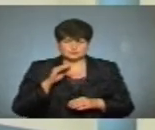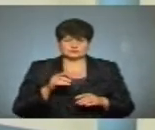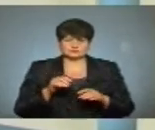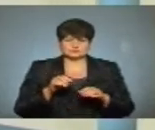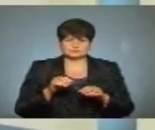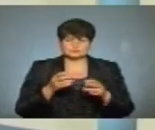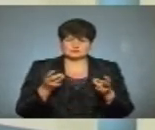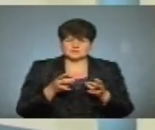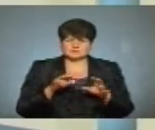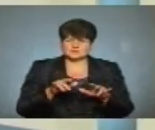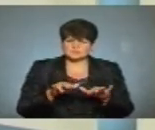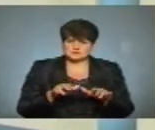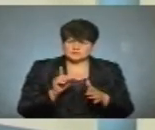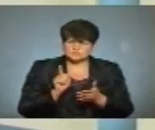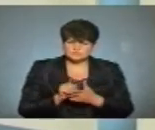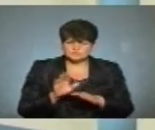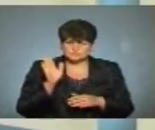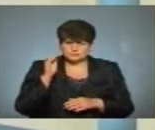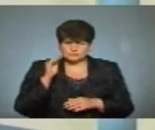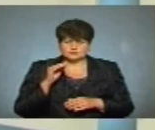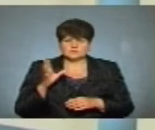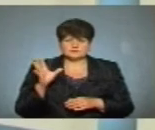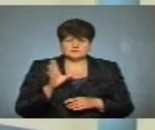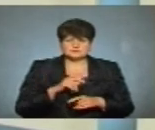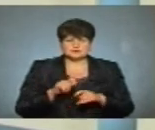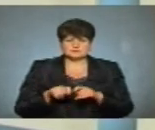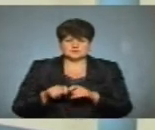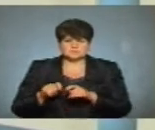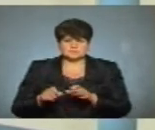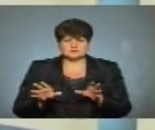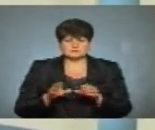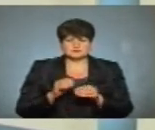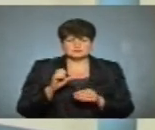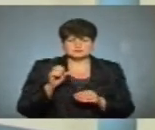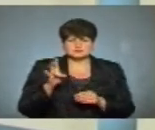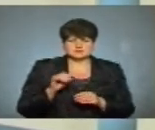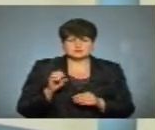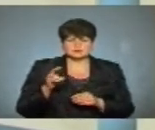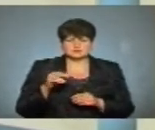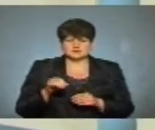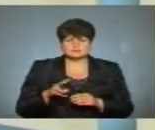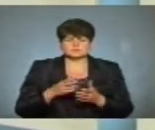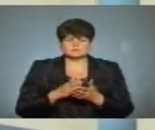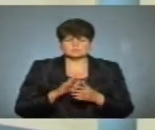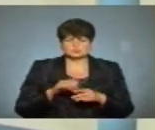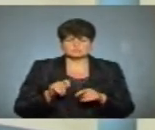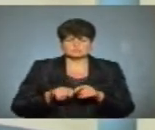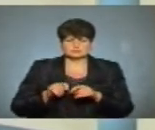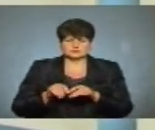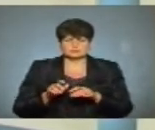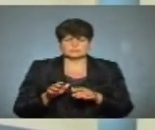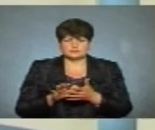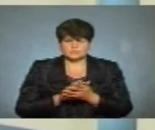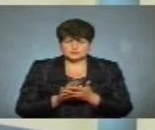з колодязів. Всі колодязі будуть нами перевірені, спільно з санепідемслужбою будуть продезінфіковані, будуть